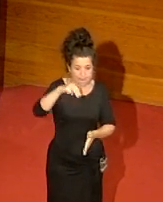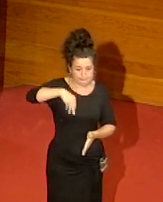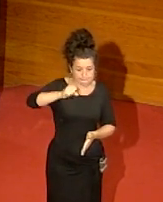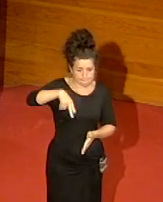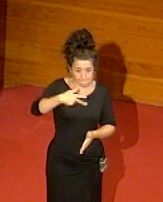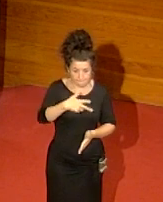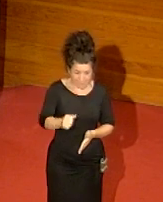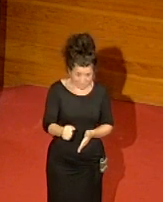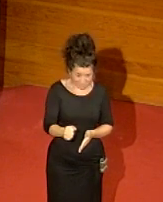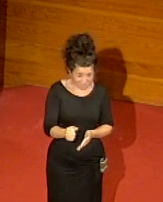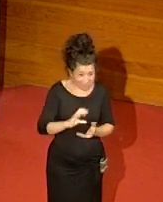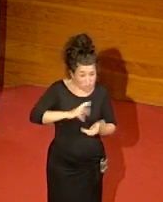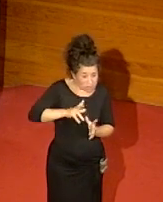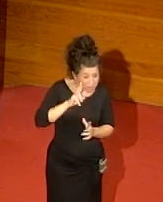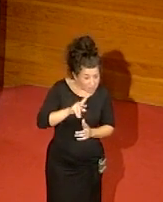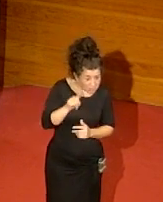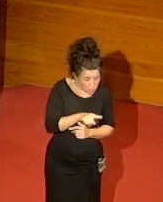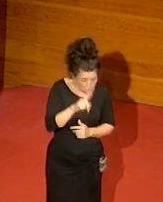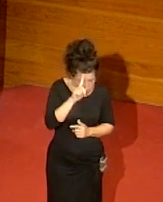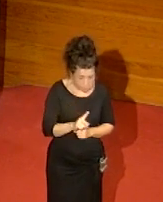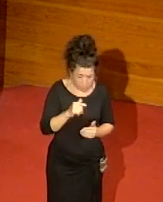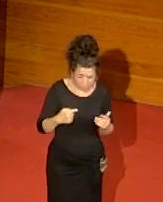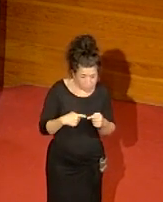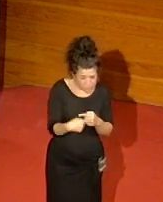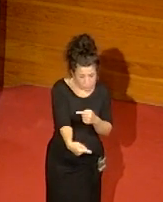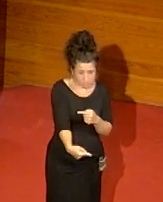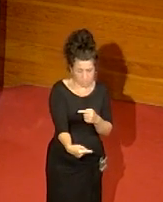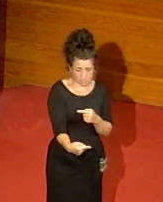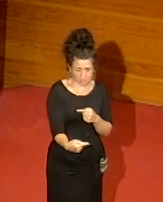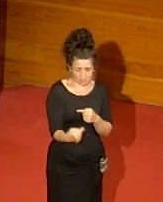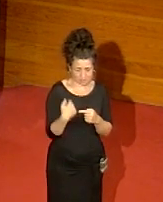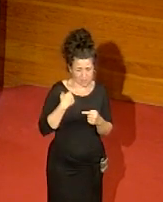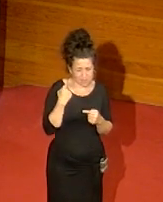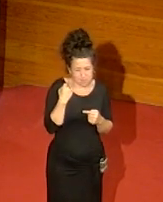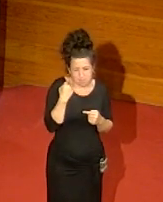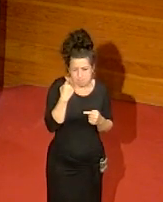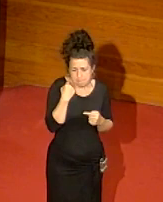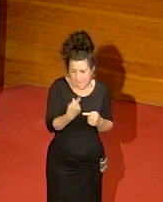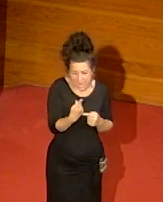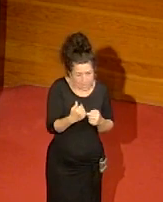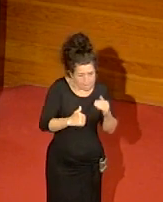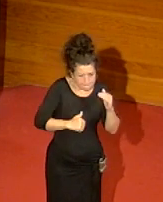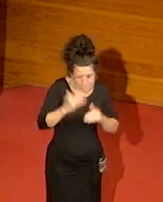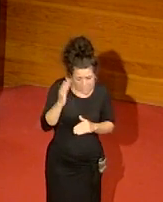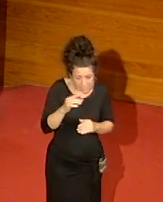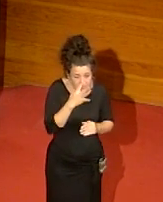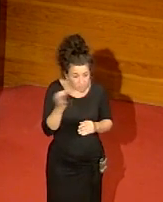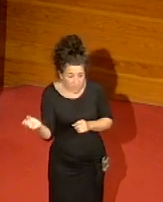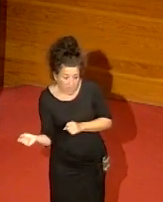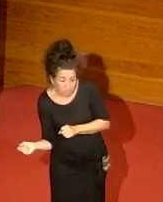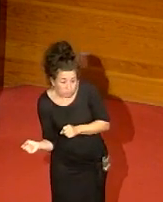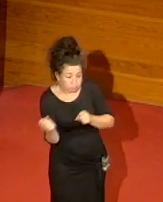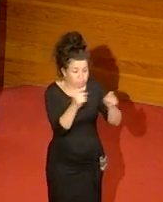azken egunotan, baina egunero, ez ja ehunka, milaka dira, Frantziatik Erresuma